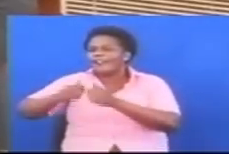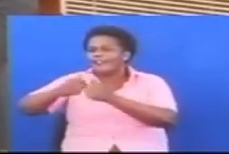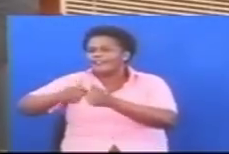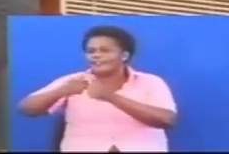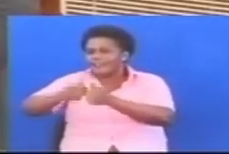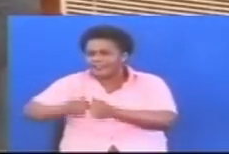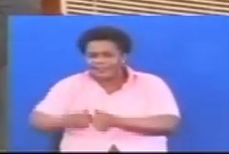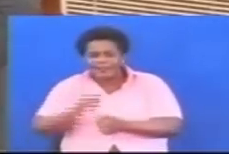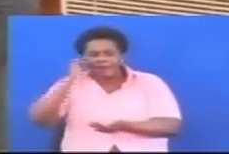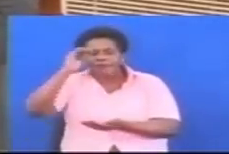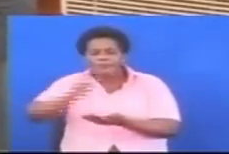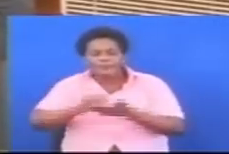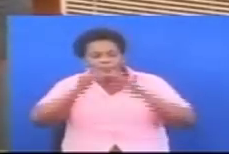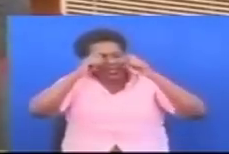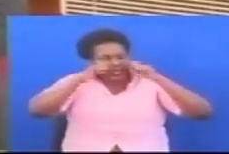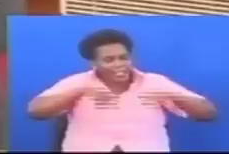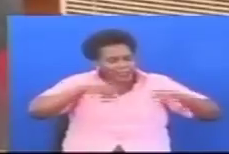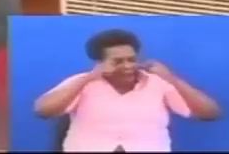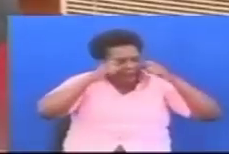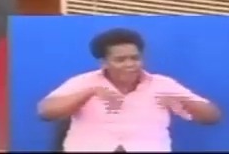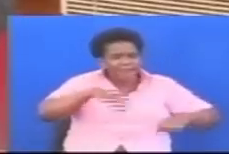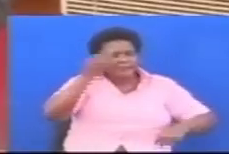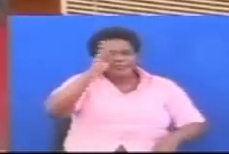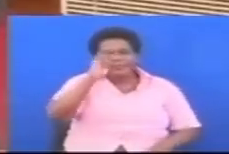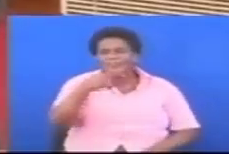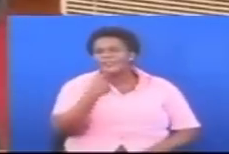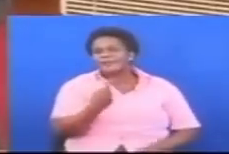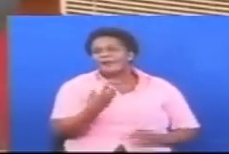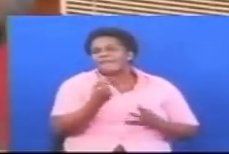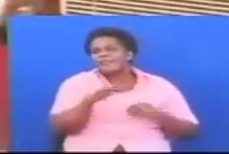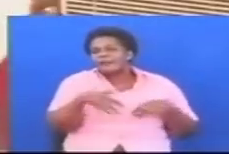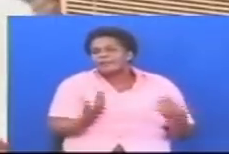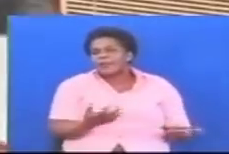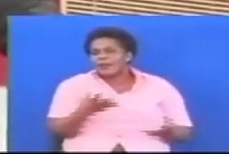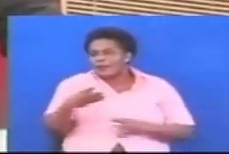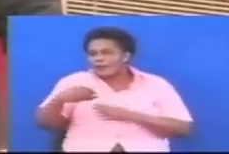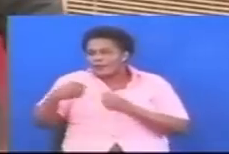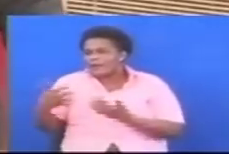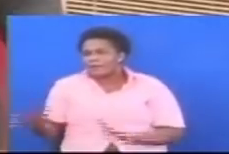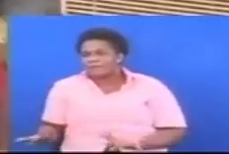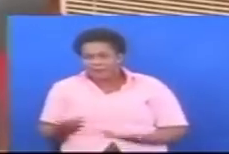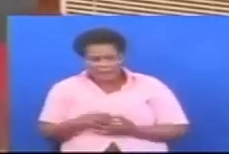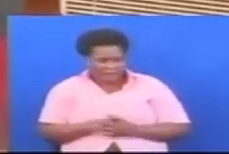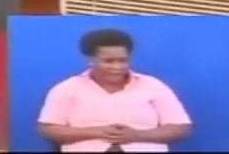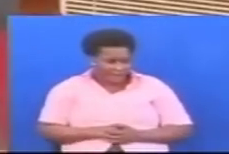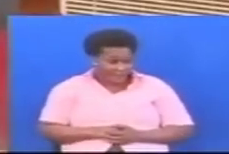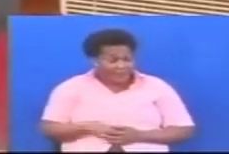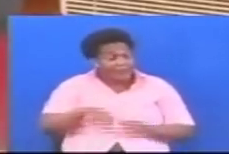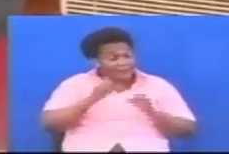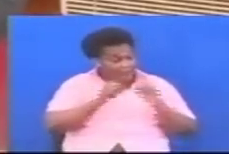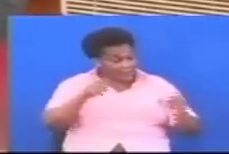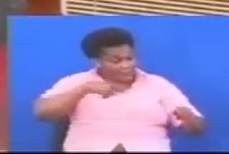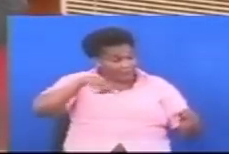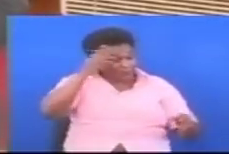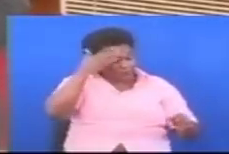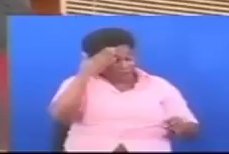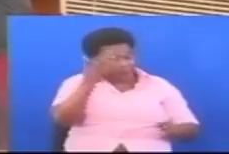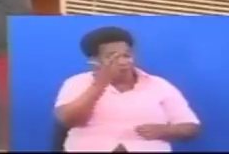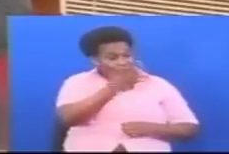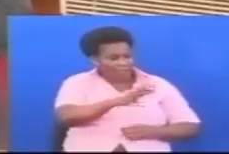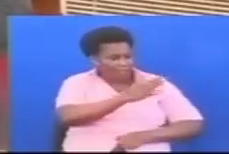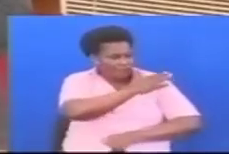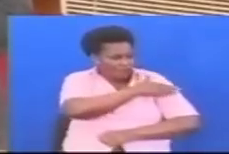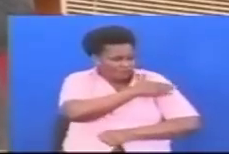haina fedha. Ni ukweli kuwa maji ni huduma, lakini vile vile ni biashara pia. Swala hapa ni serikali